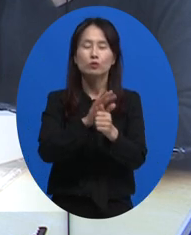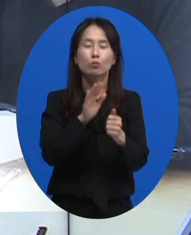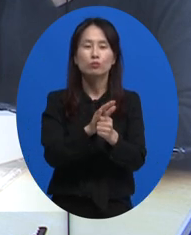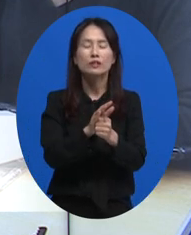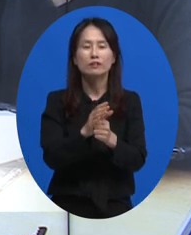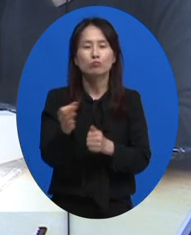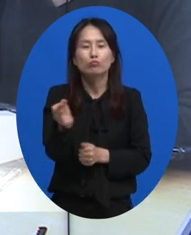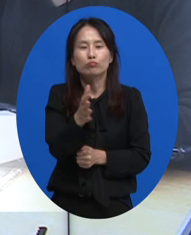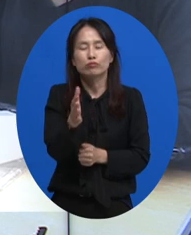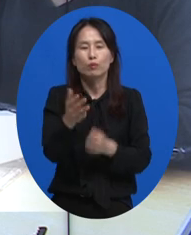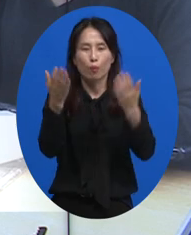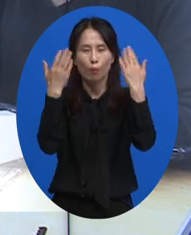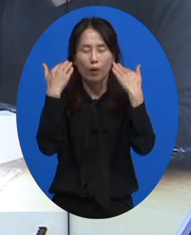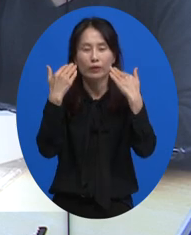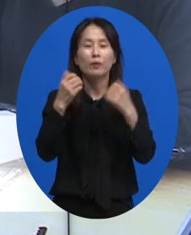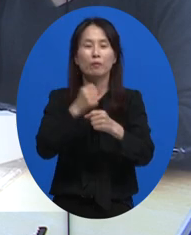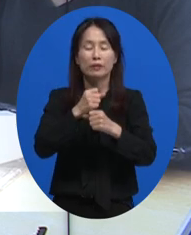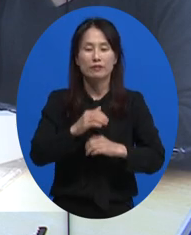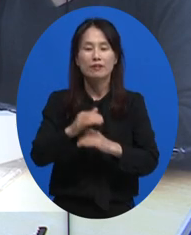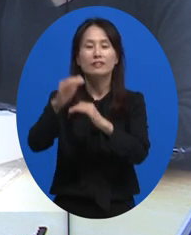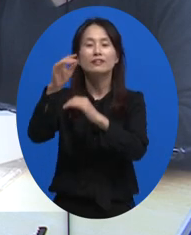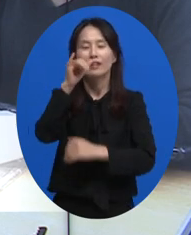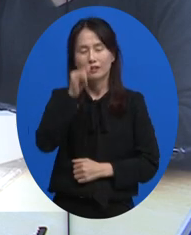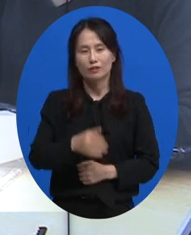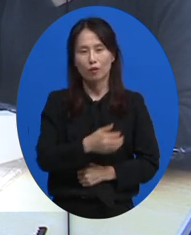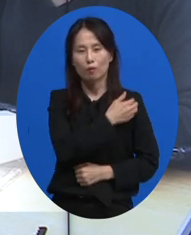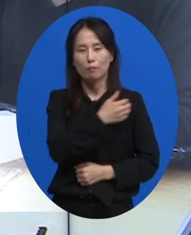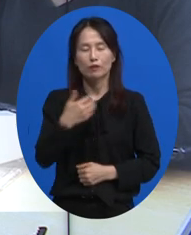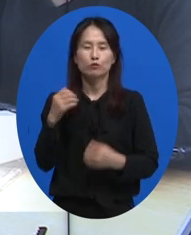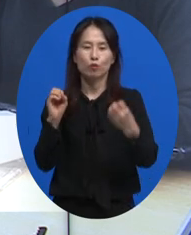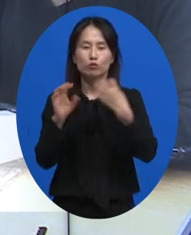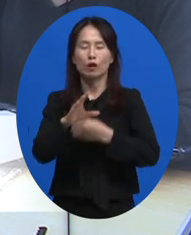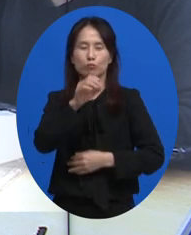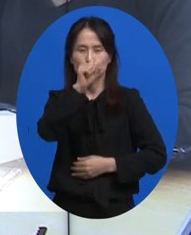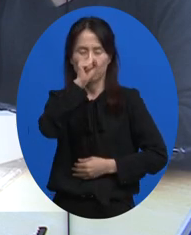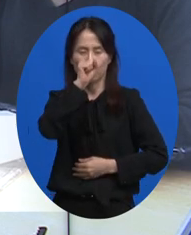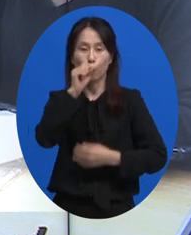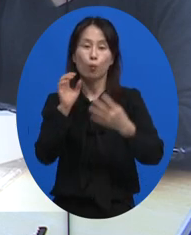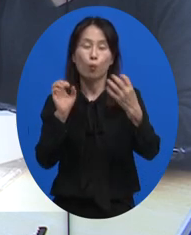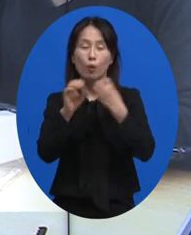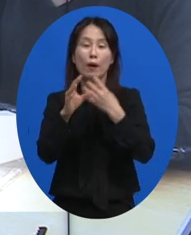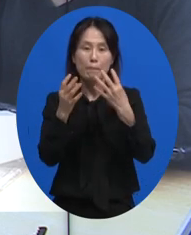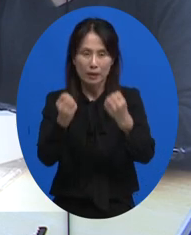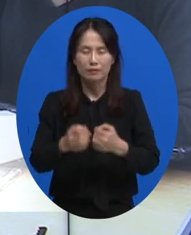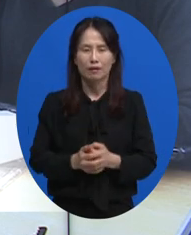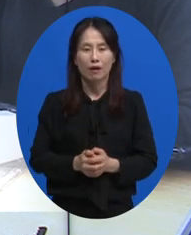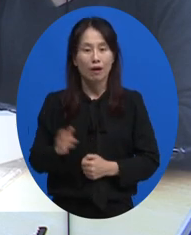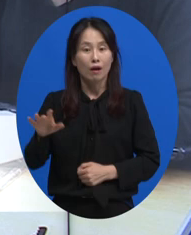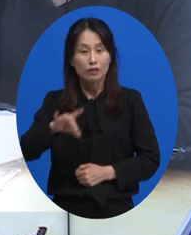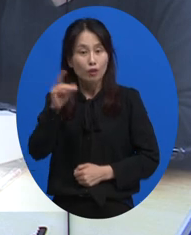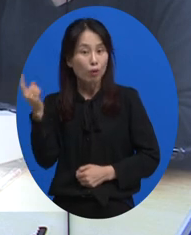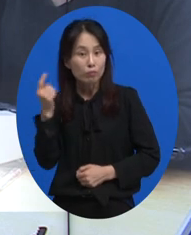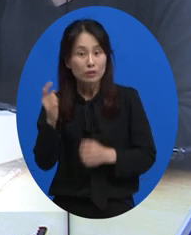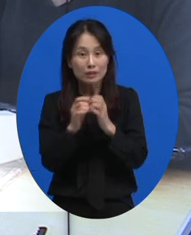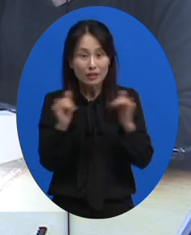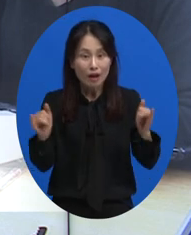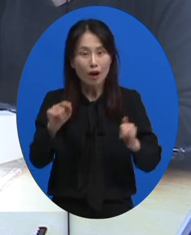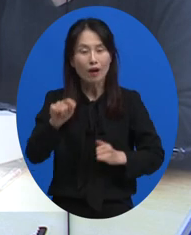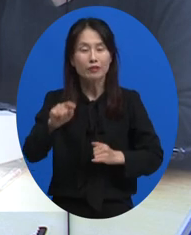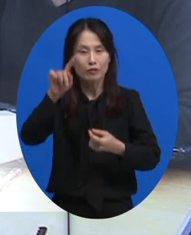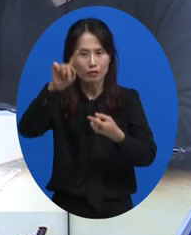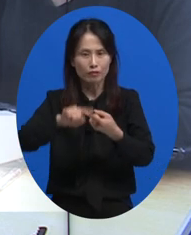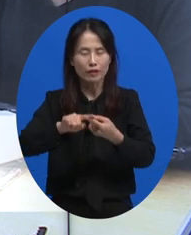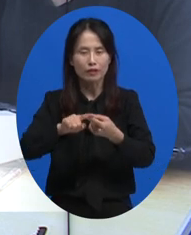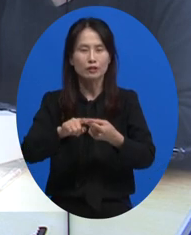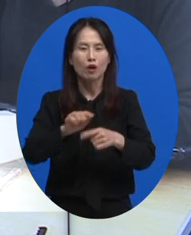무료 초창업 학교를 만들어 체계적인 교육을 하고 있는데 만족도가 꽤 높다고 합니다. 처음 듣는 이야기인데 하시는 신중년